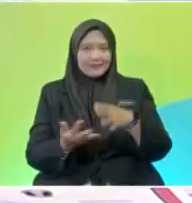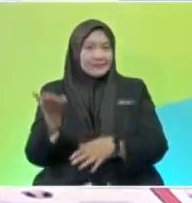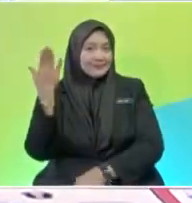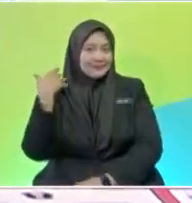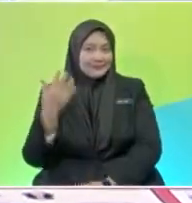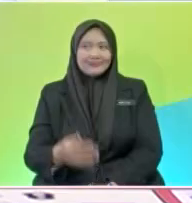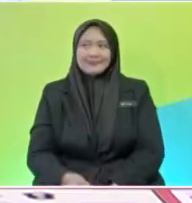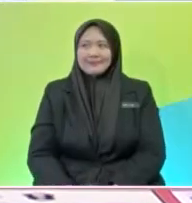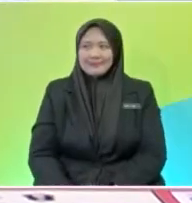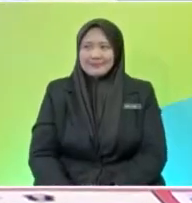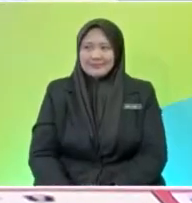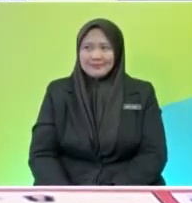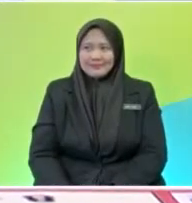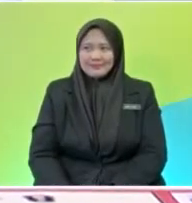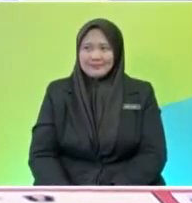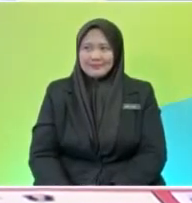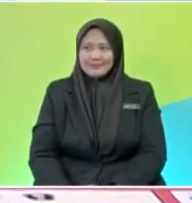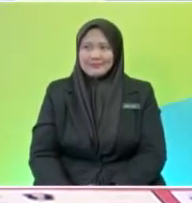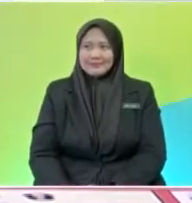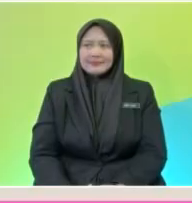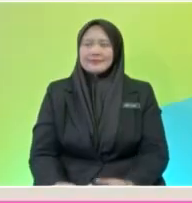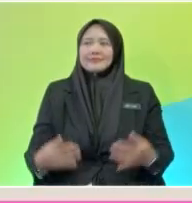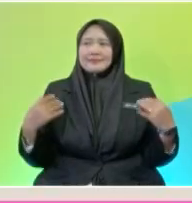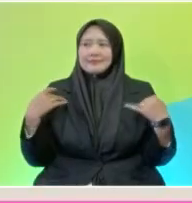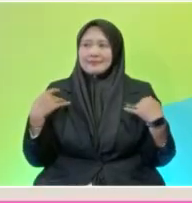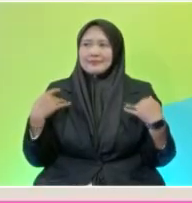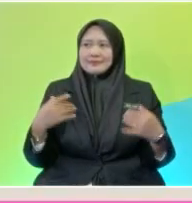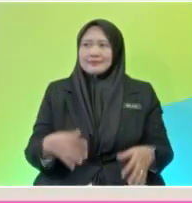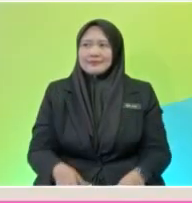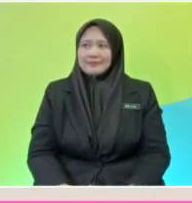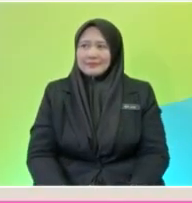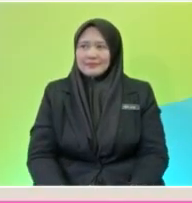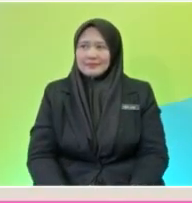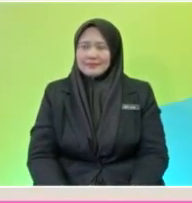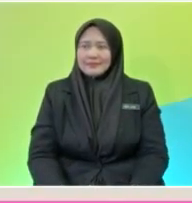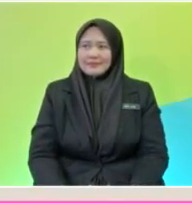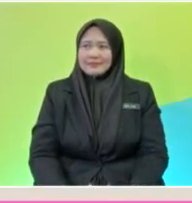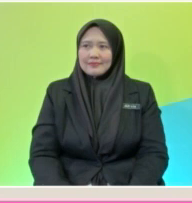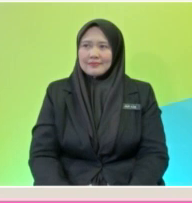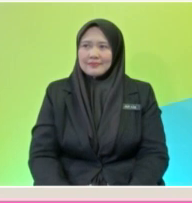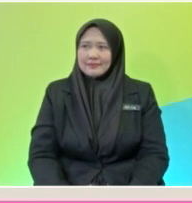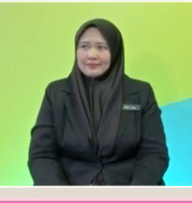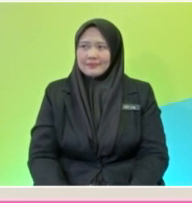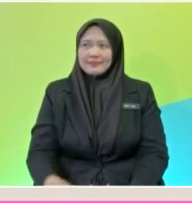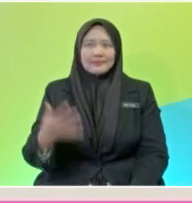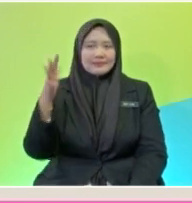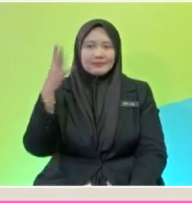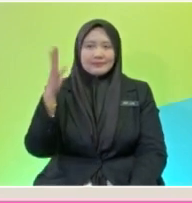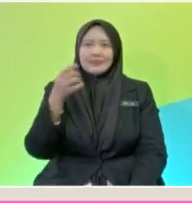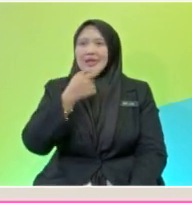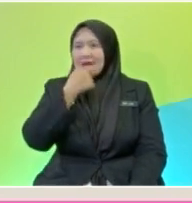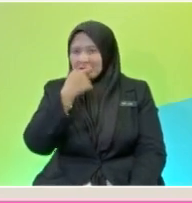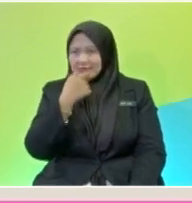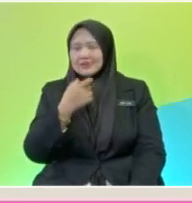oke hmm jadi kita ada lima eh kita ada 15 disco